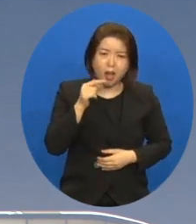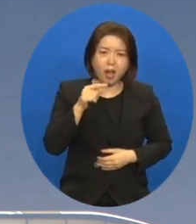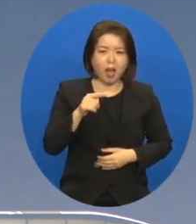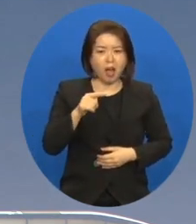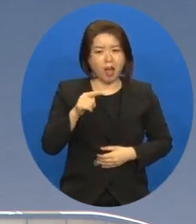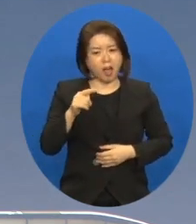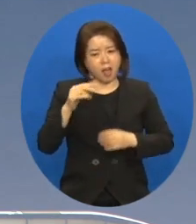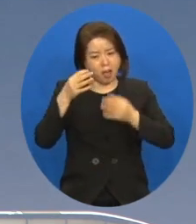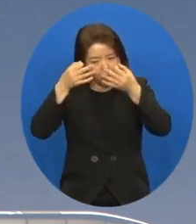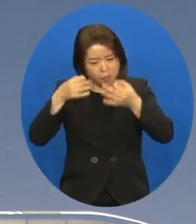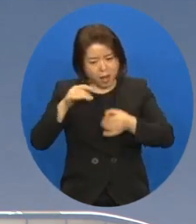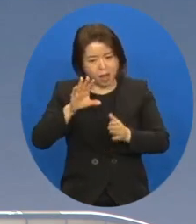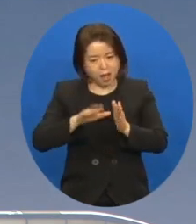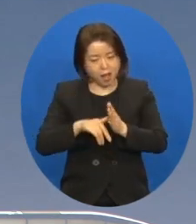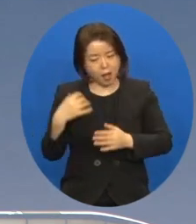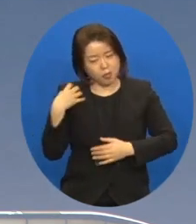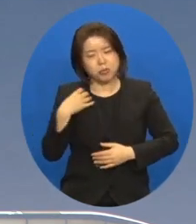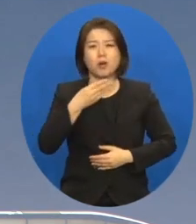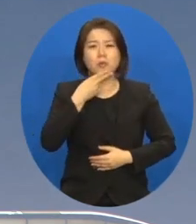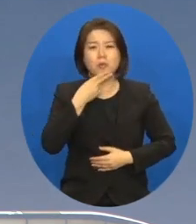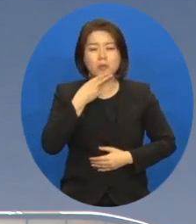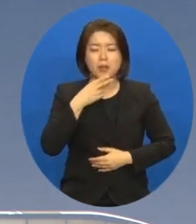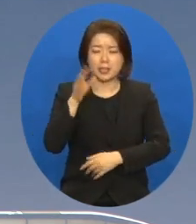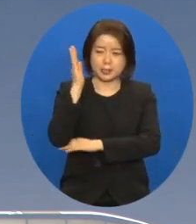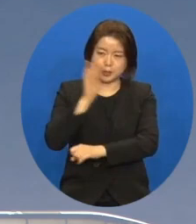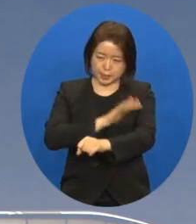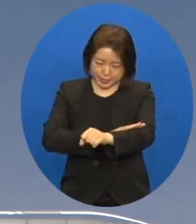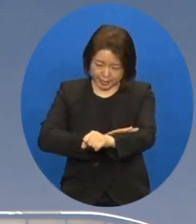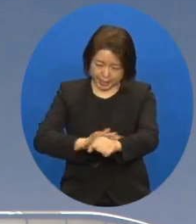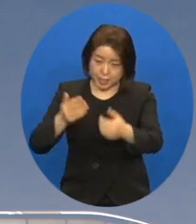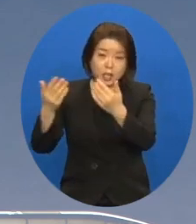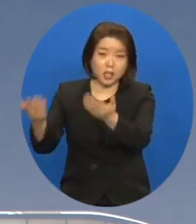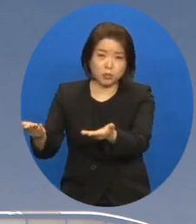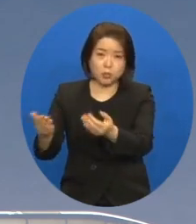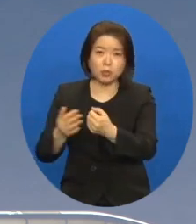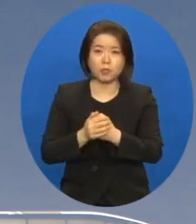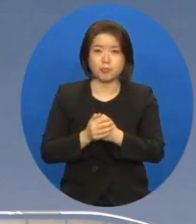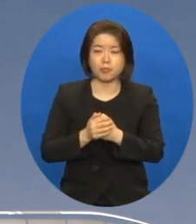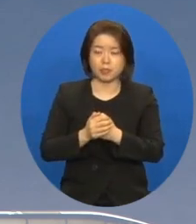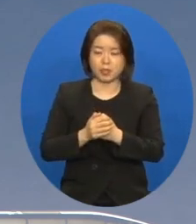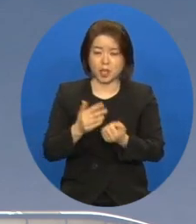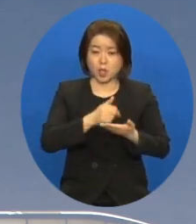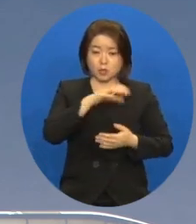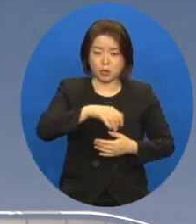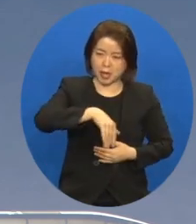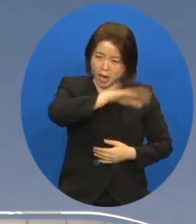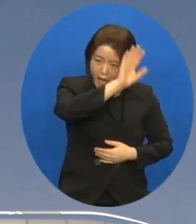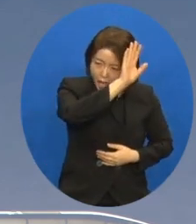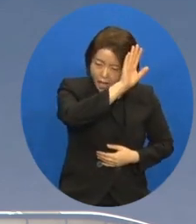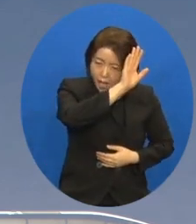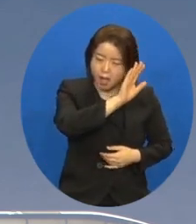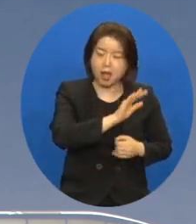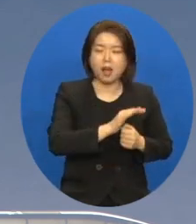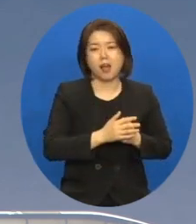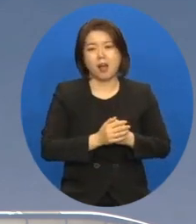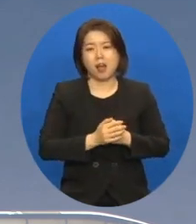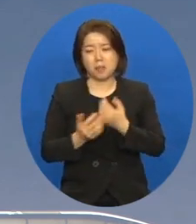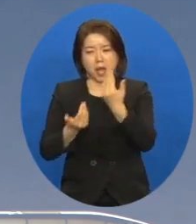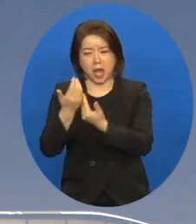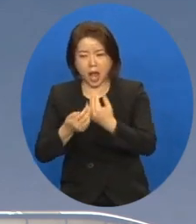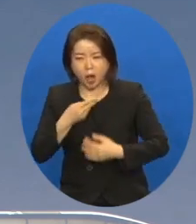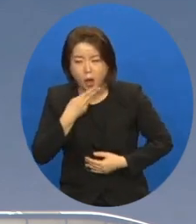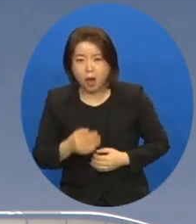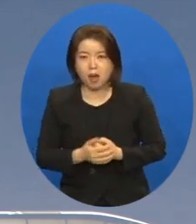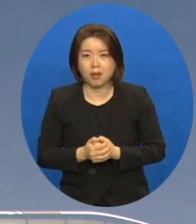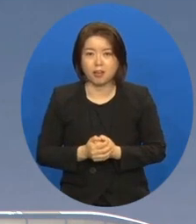없잖아요. 설교 딱 잘하고 그리고 주님 앞에 가면 그러면 뭐 갈등도 없을